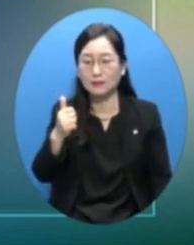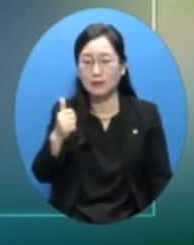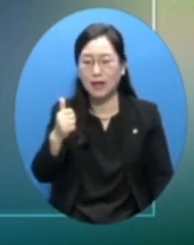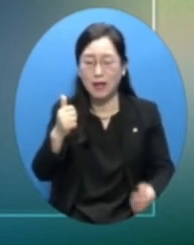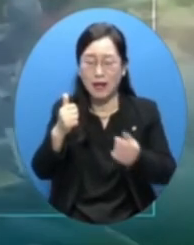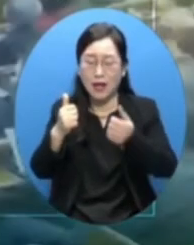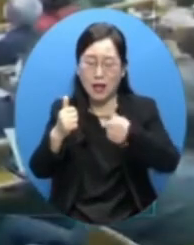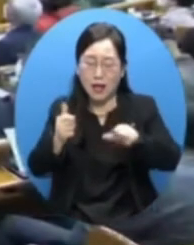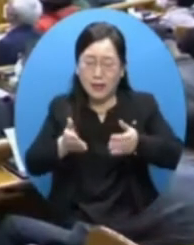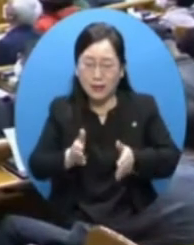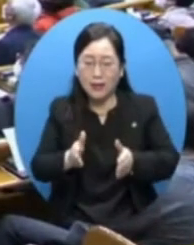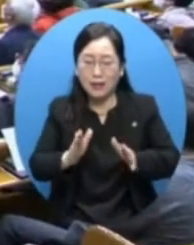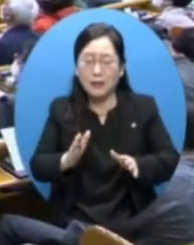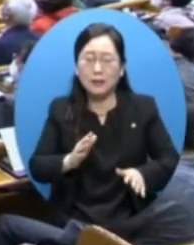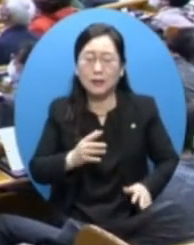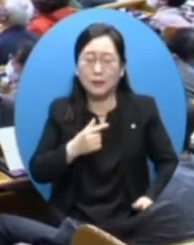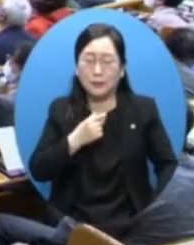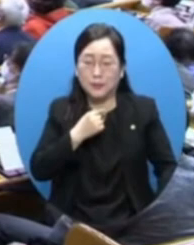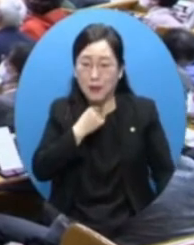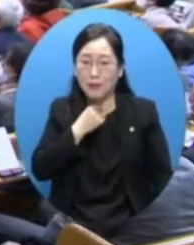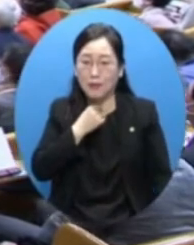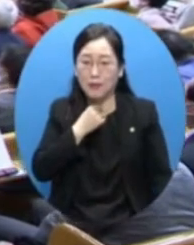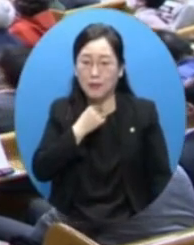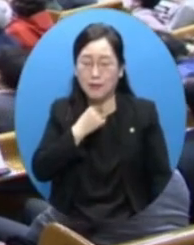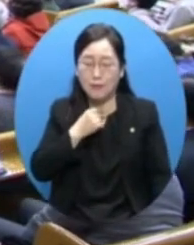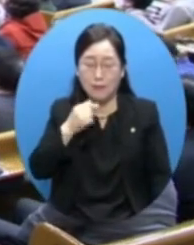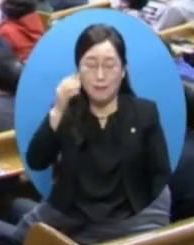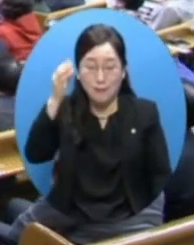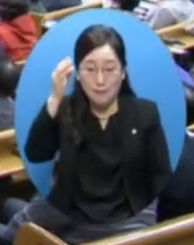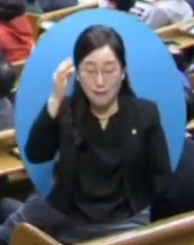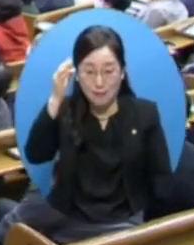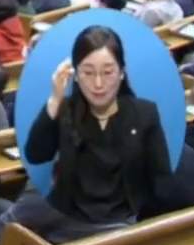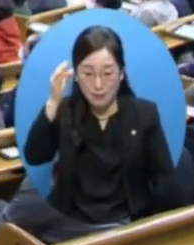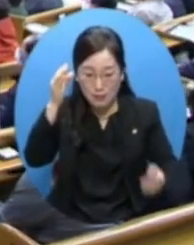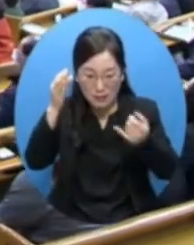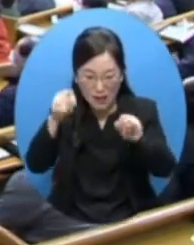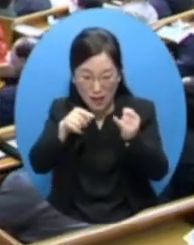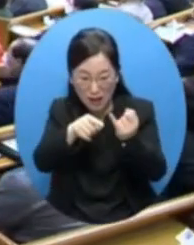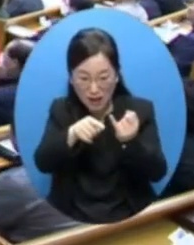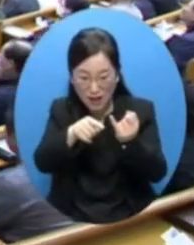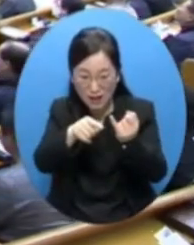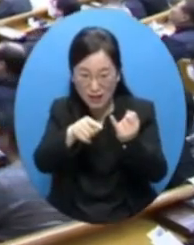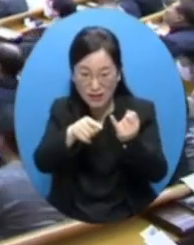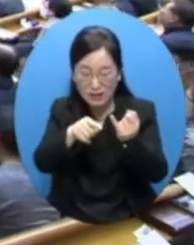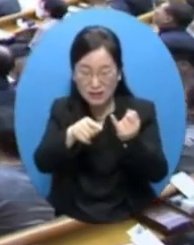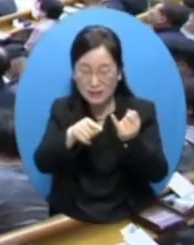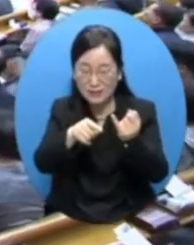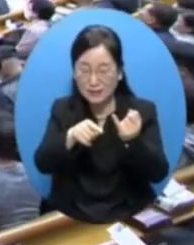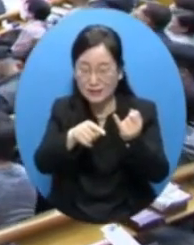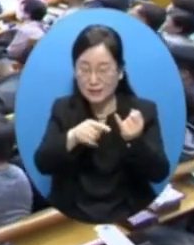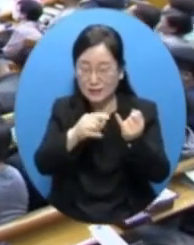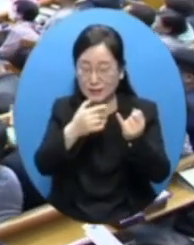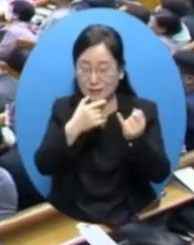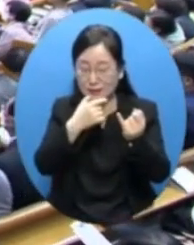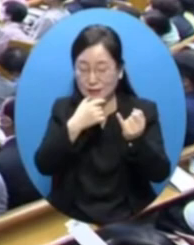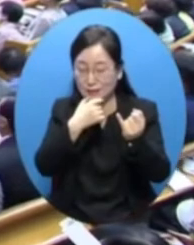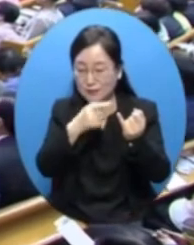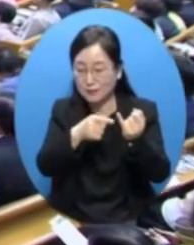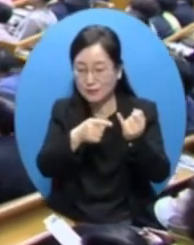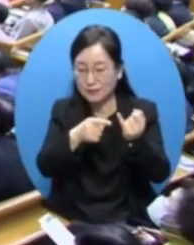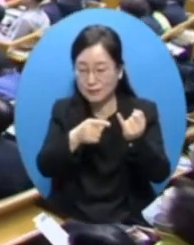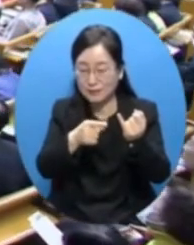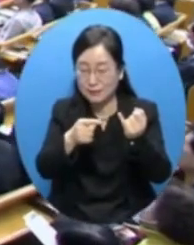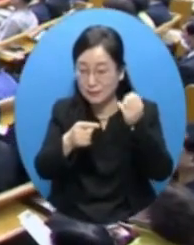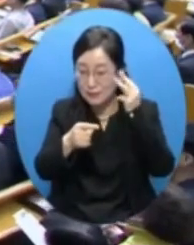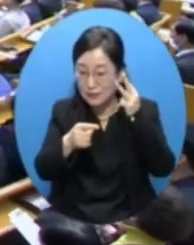아들만 바라고 아이를 기다렸는데 딸이 태어났다고 이 아이를 태어난 지